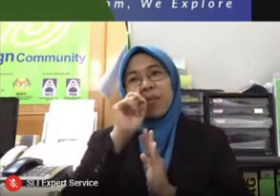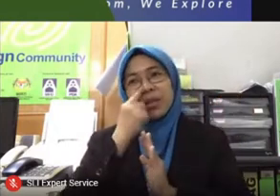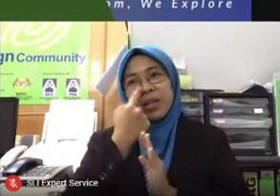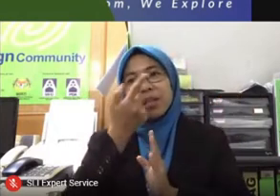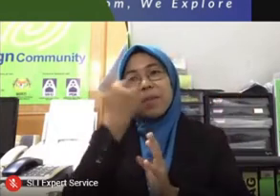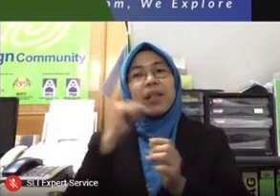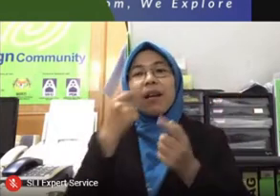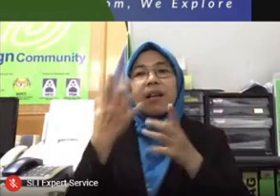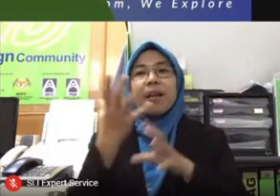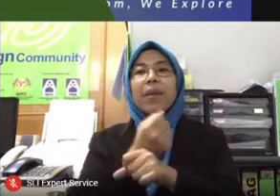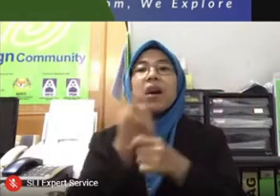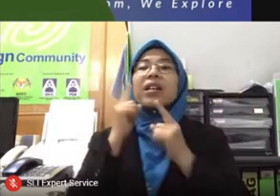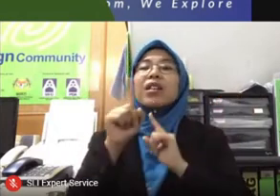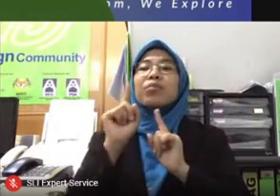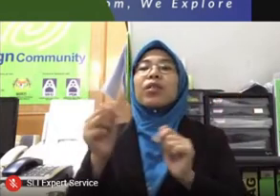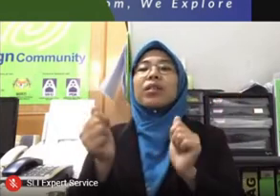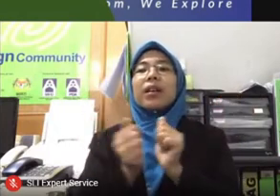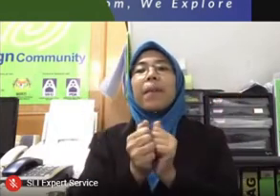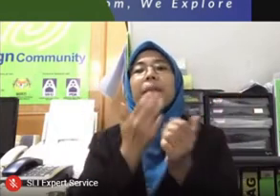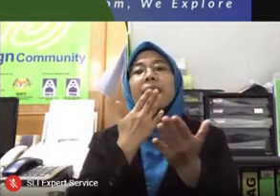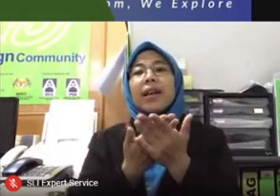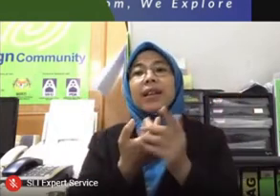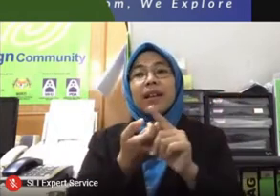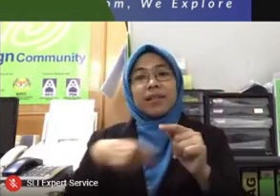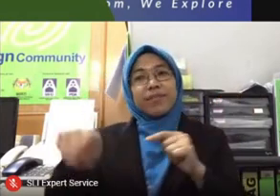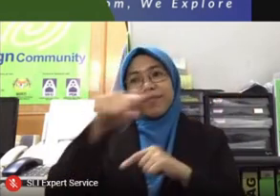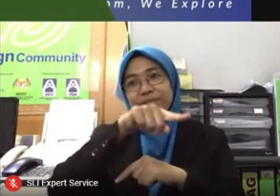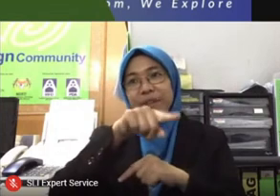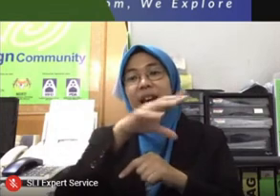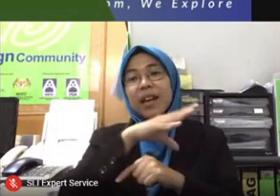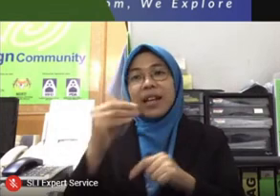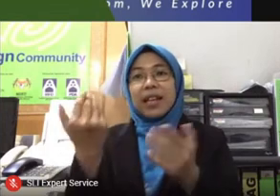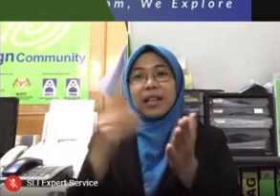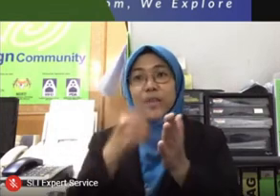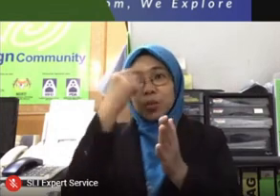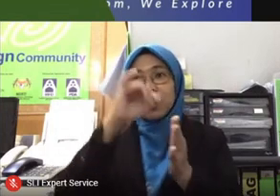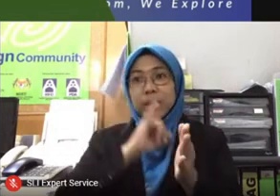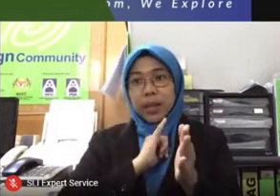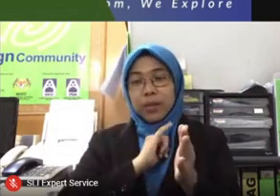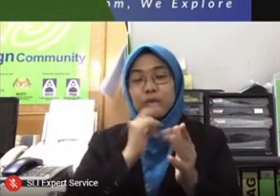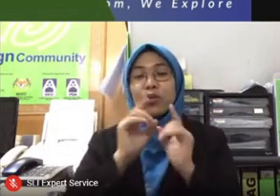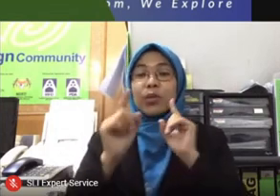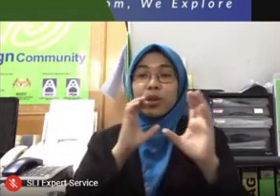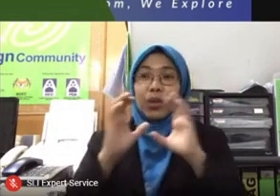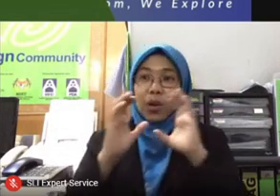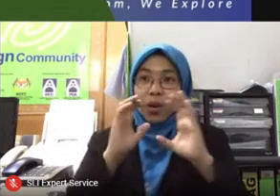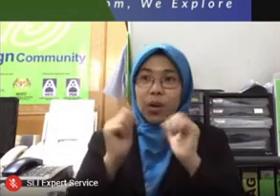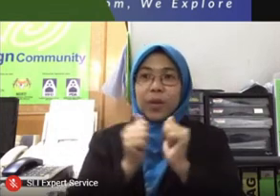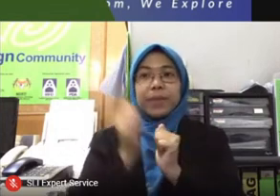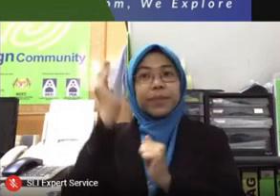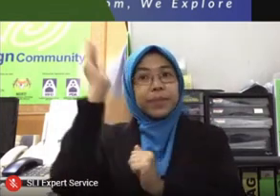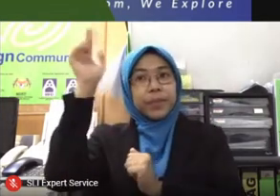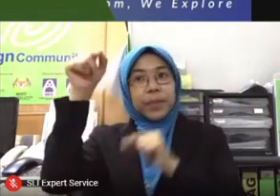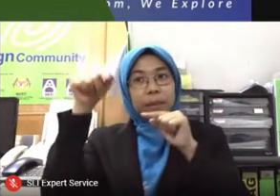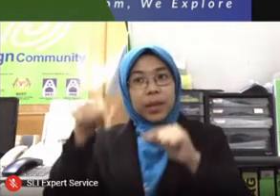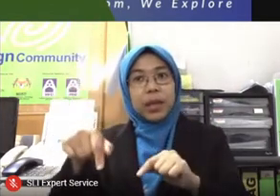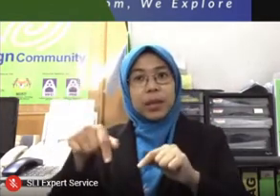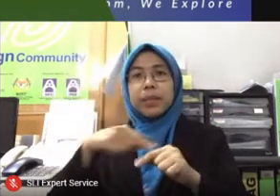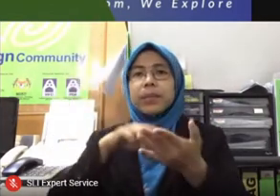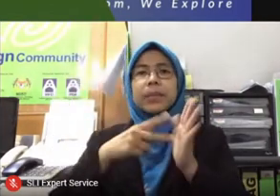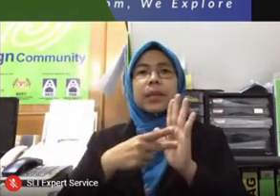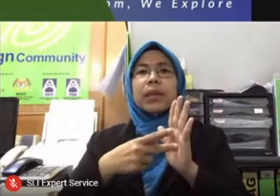dapat respon yang baik daripada audience. Dan pada saya, kalau kita nak bercakap, kita jadi public speaking ni,